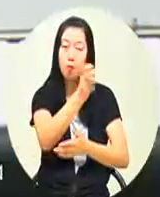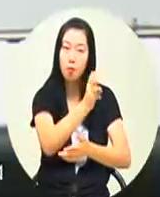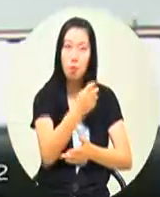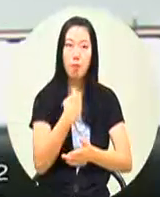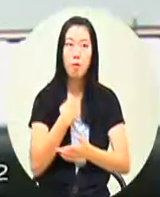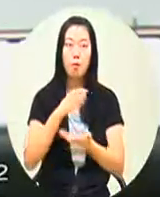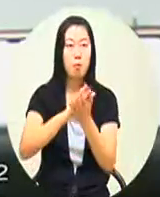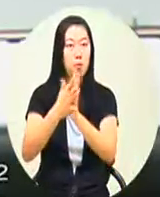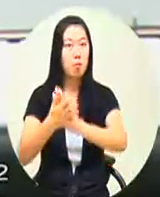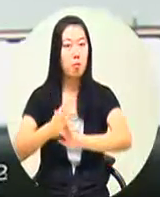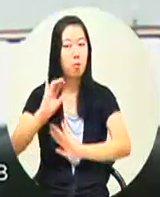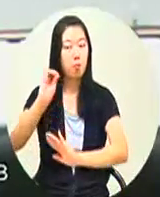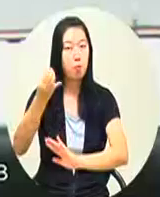的清疏工程，